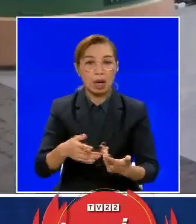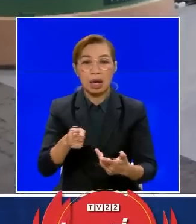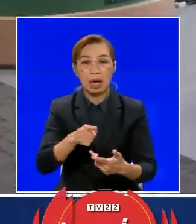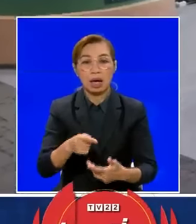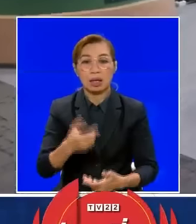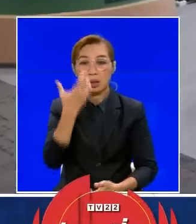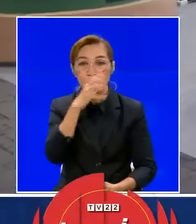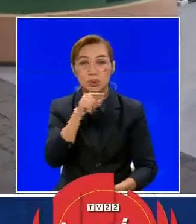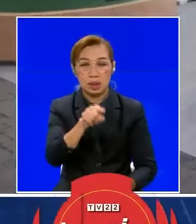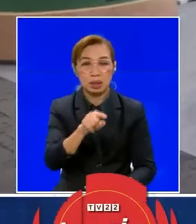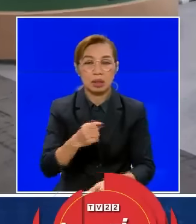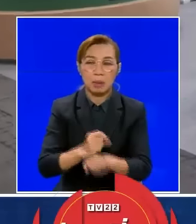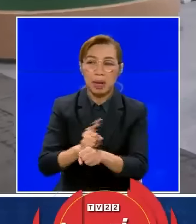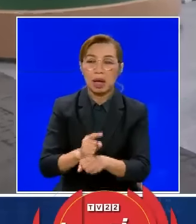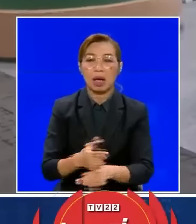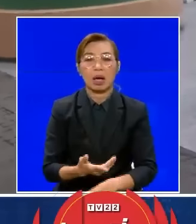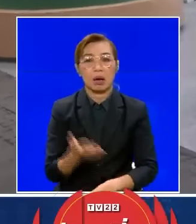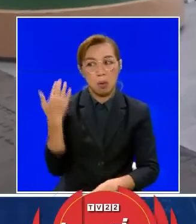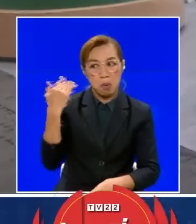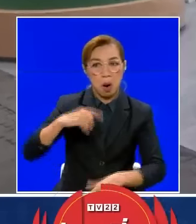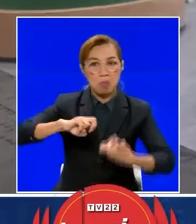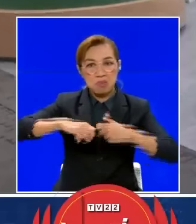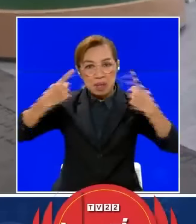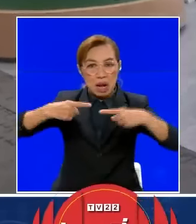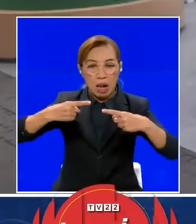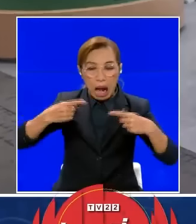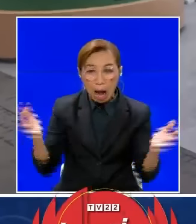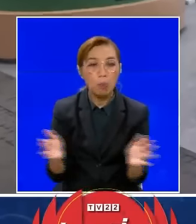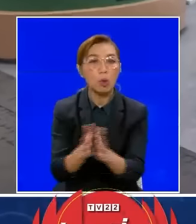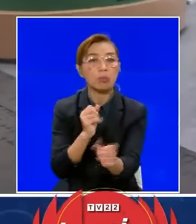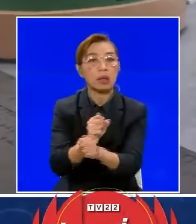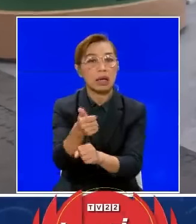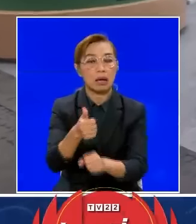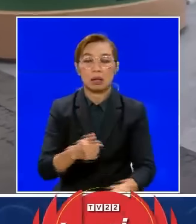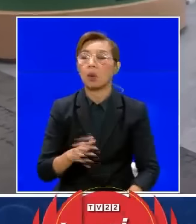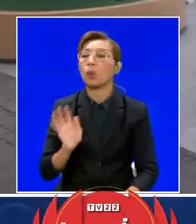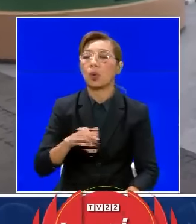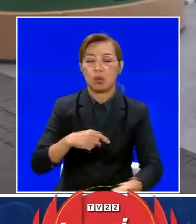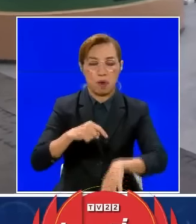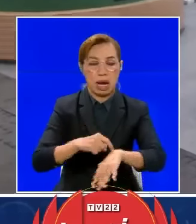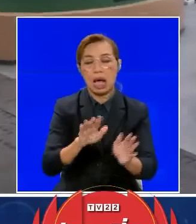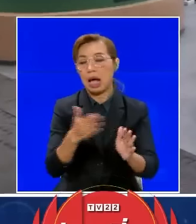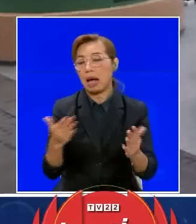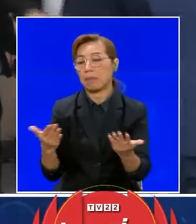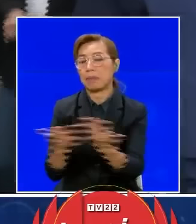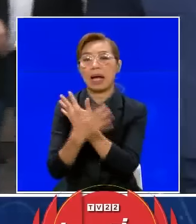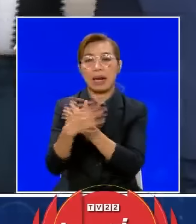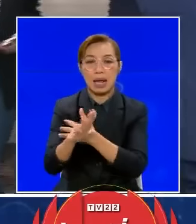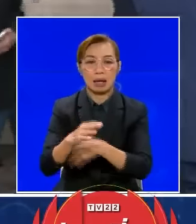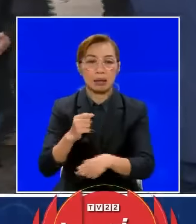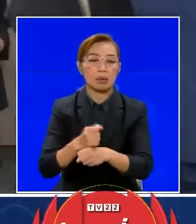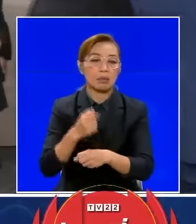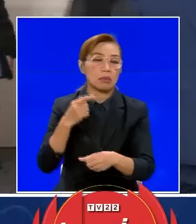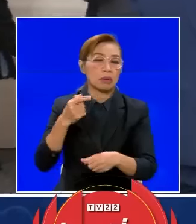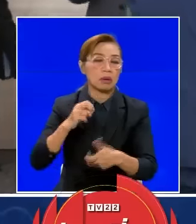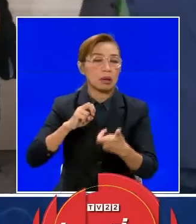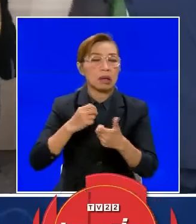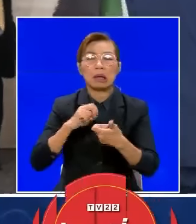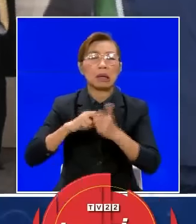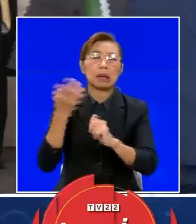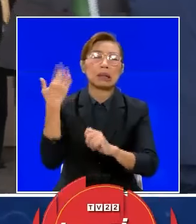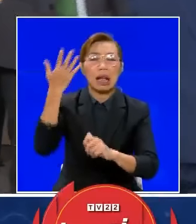ณสุทินเลย เวลามันเปลี่ยนบริบทมันเปลี่ยน อะไรทำให้ประเทศดีที่สุดก็ต้องเดินหน้ากันต่อไป อะไรเป็นความหลังก็ลืมไป